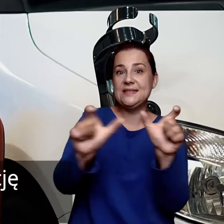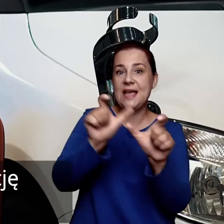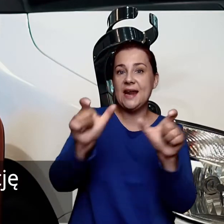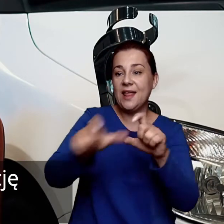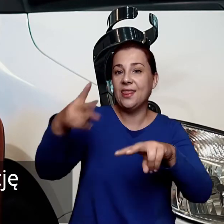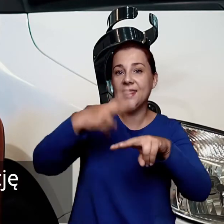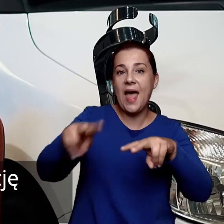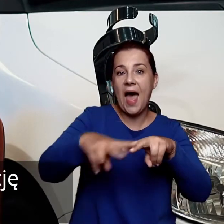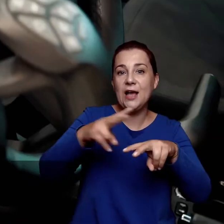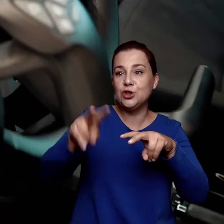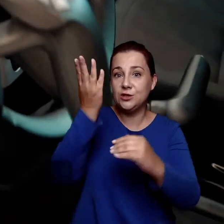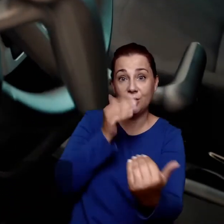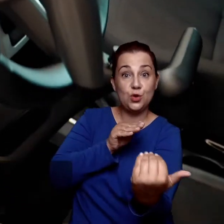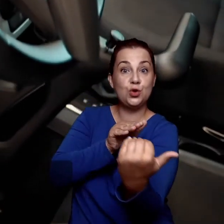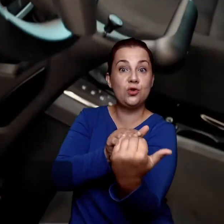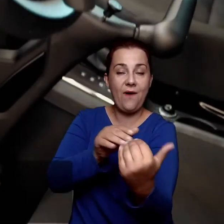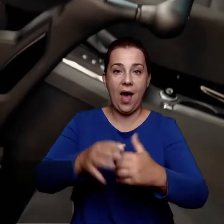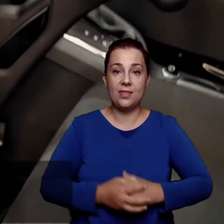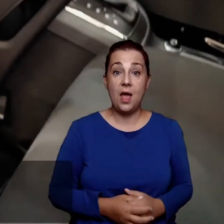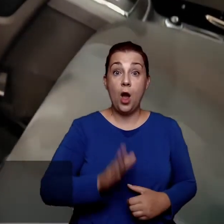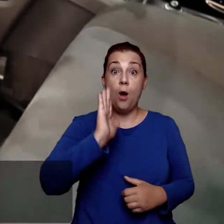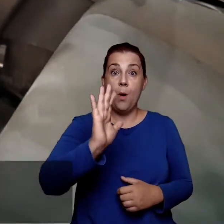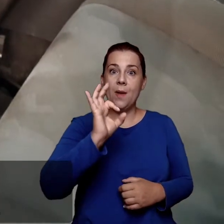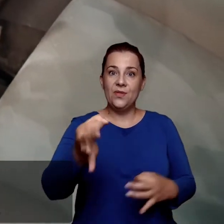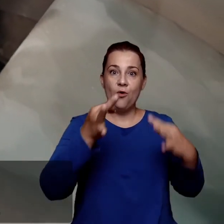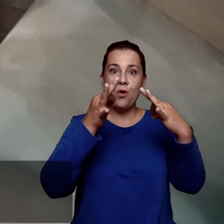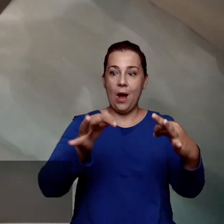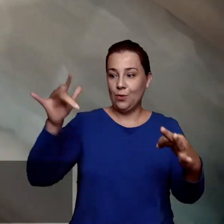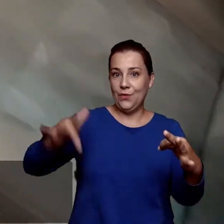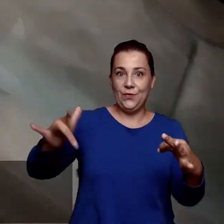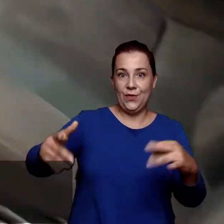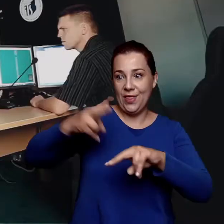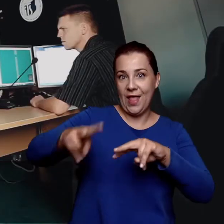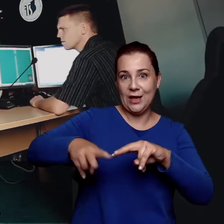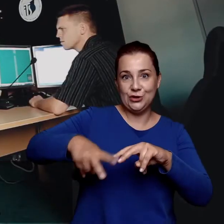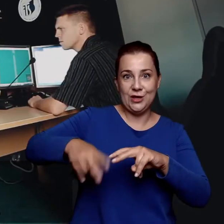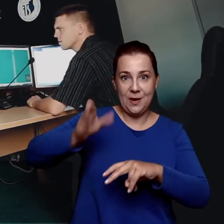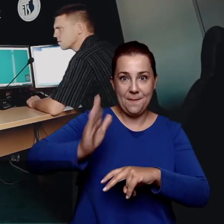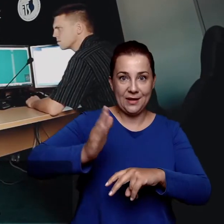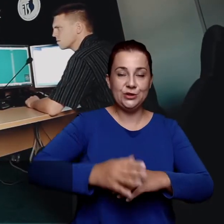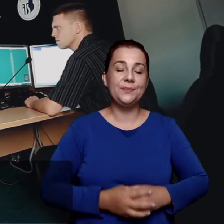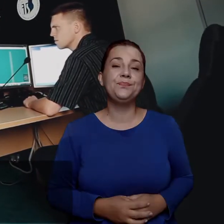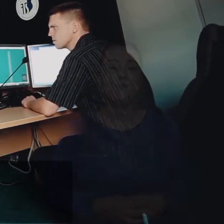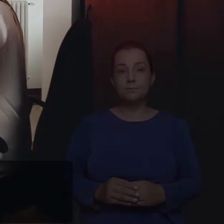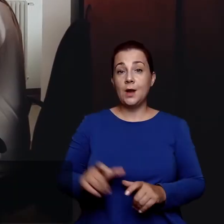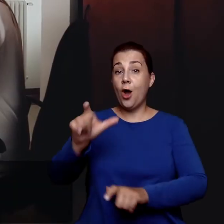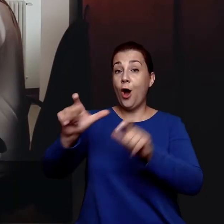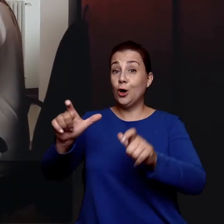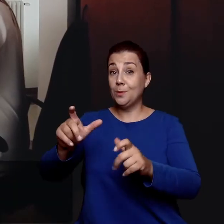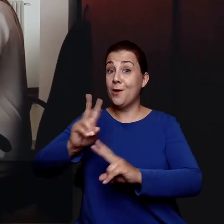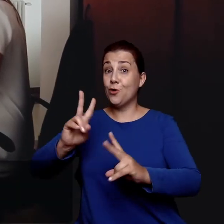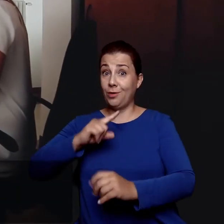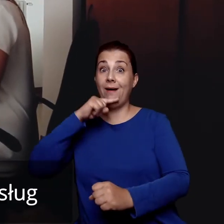urządzeń adaptacyjnych, które finalnie znajdą się w samochodach osób z niepełnosprawnościami. Osoby, które